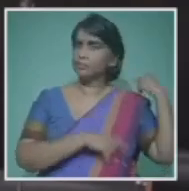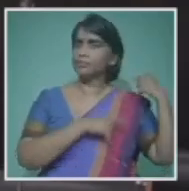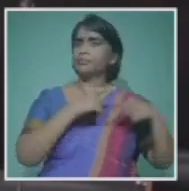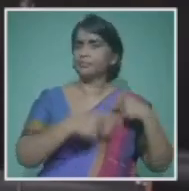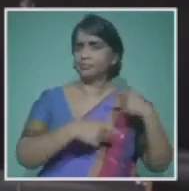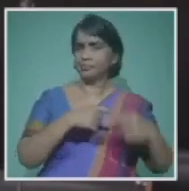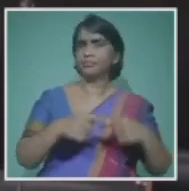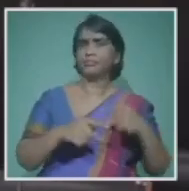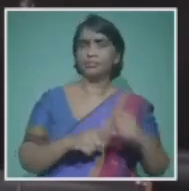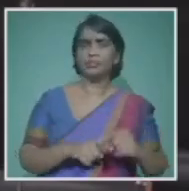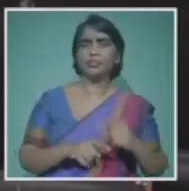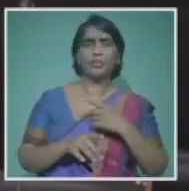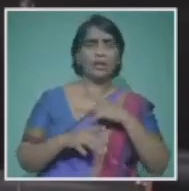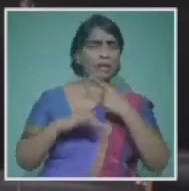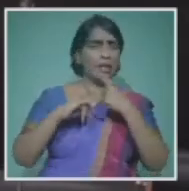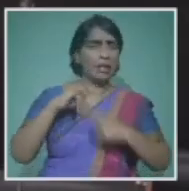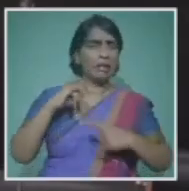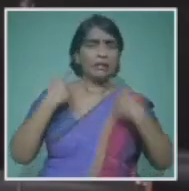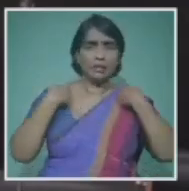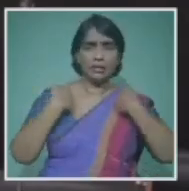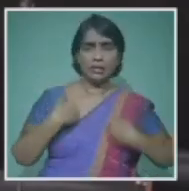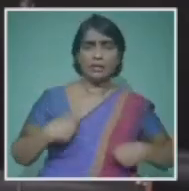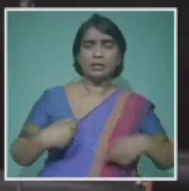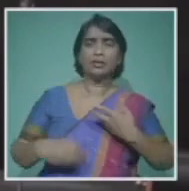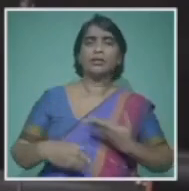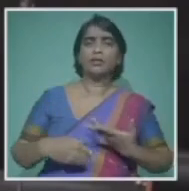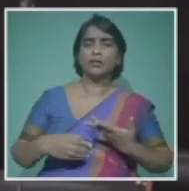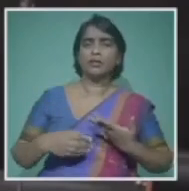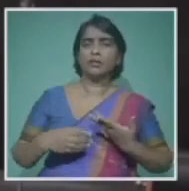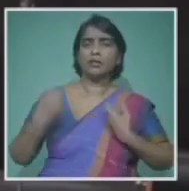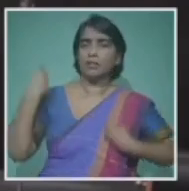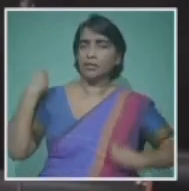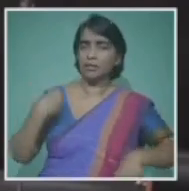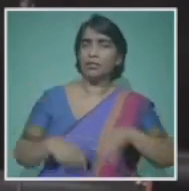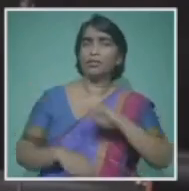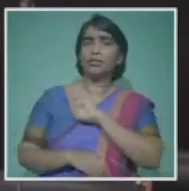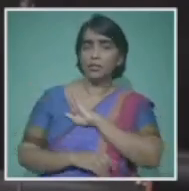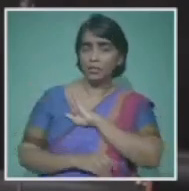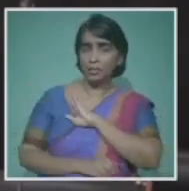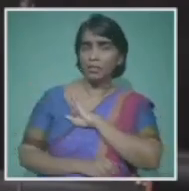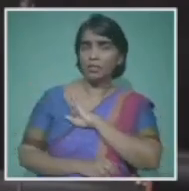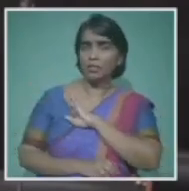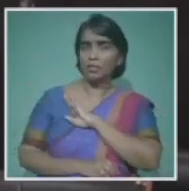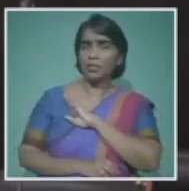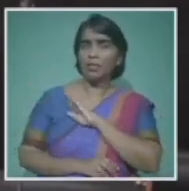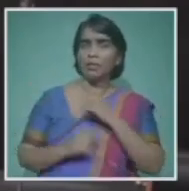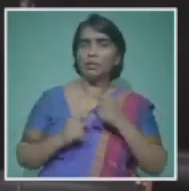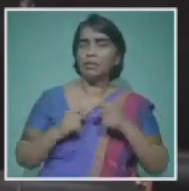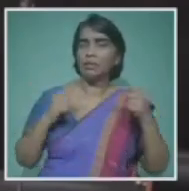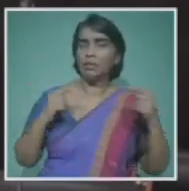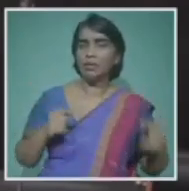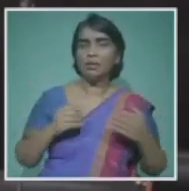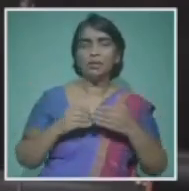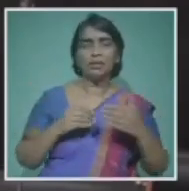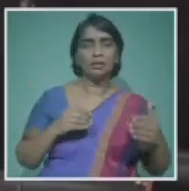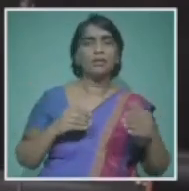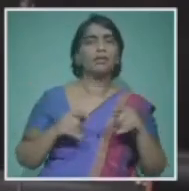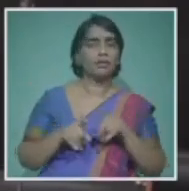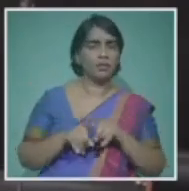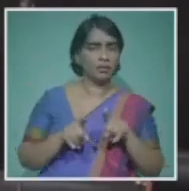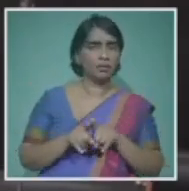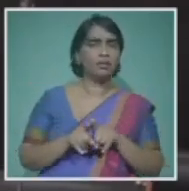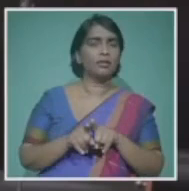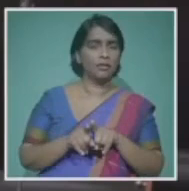වුණ එකක්. අඟුලිමාල සිවුර ඇඳගෙන තමයි මේ බුදුරජාණන් වහන්සේට විරුද්ධව ක්‍රියා කරේ. ඉතින් අන්න